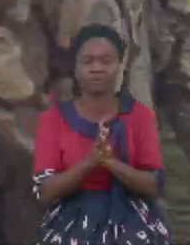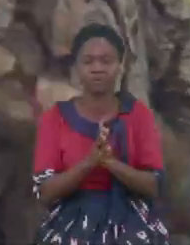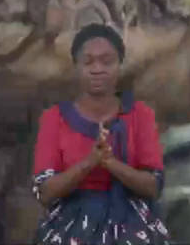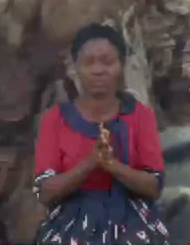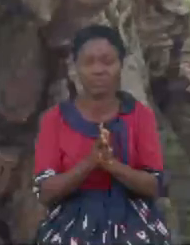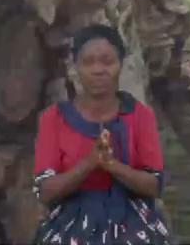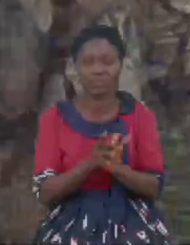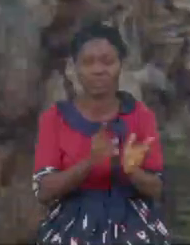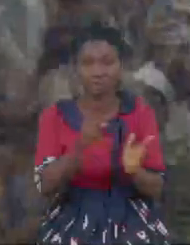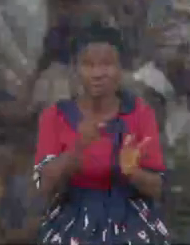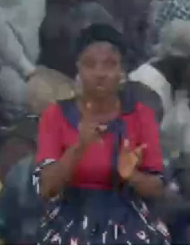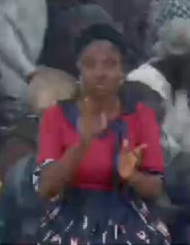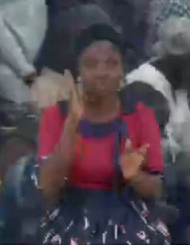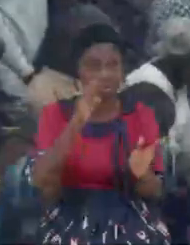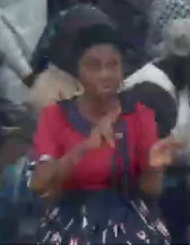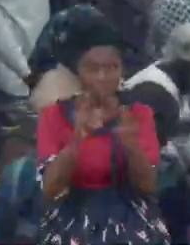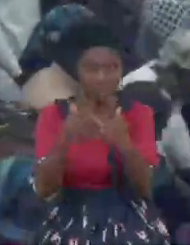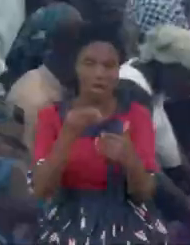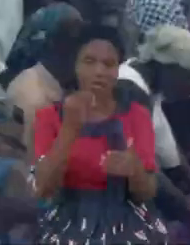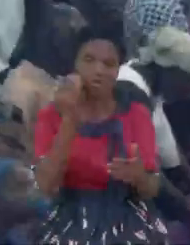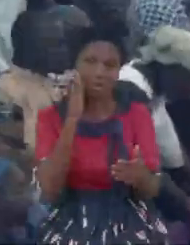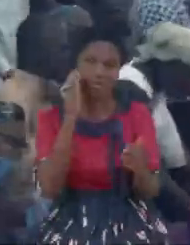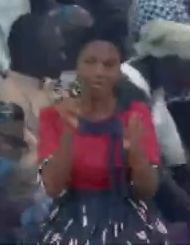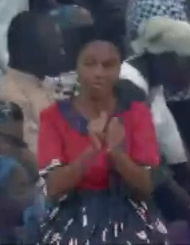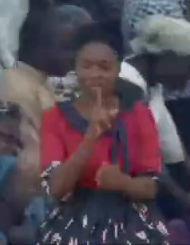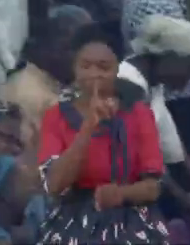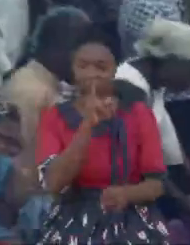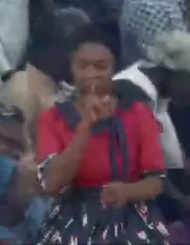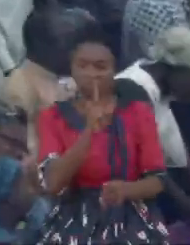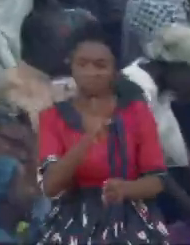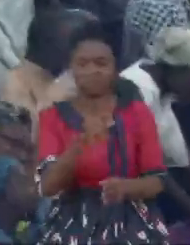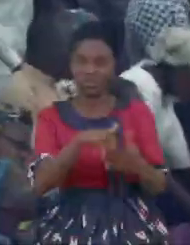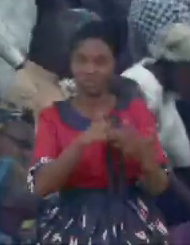doivent être faites. Tu vas rentrer avec assurance.